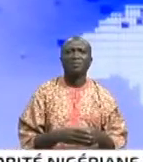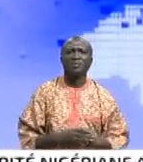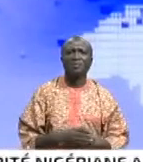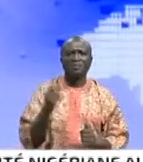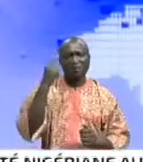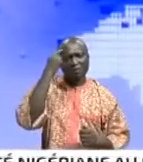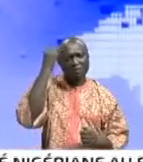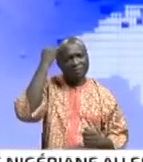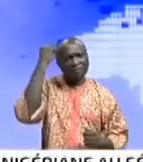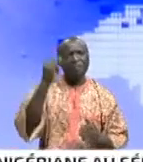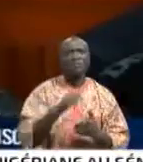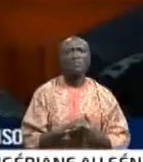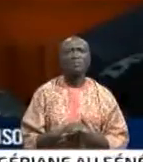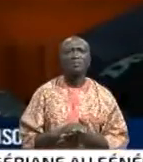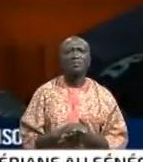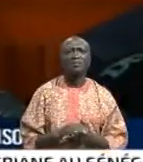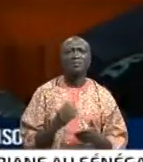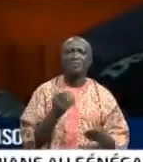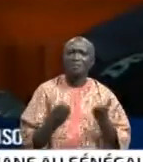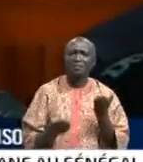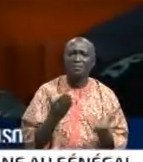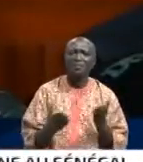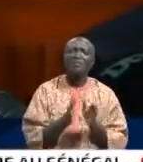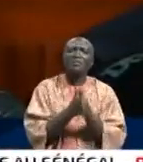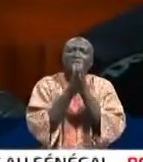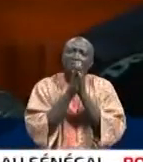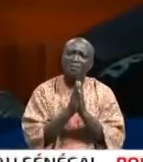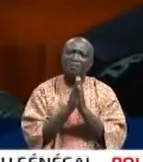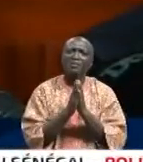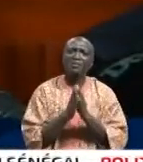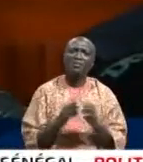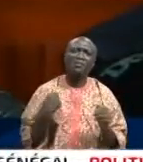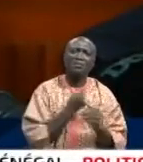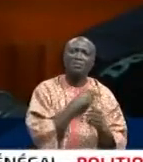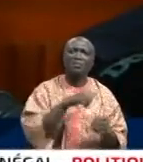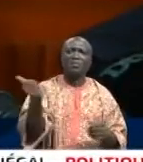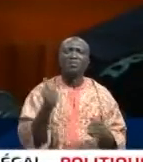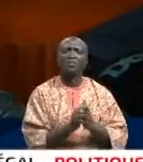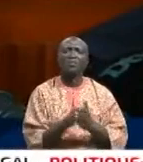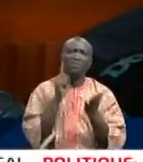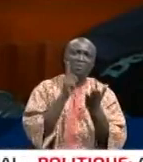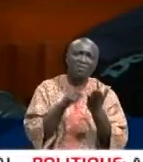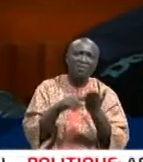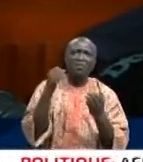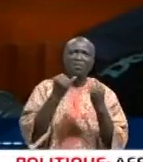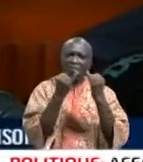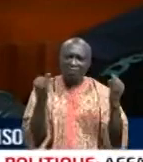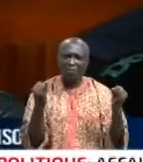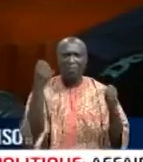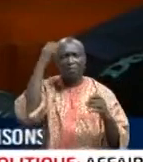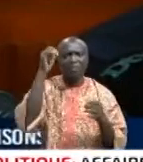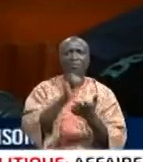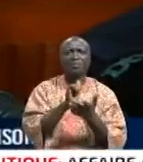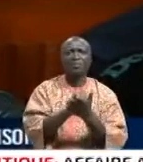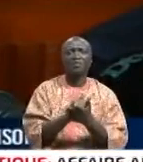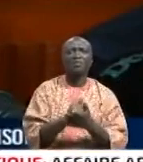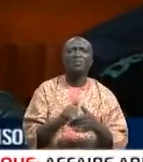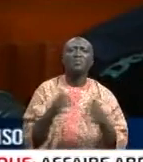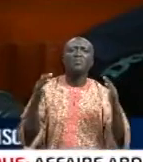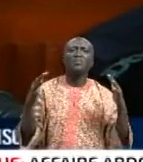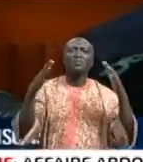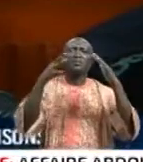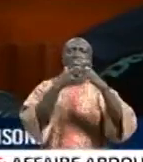Gustin singer c'est presque une requête qu'il a en fait à vous autres presse quand il a dit que pour ce match là il